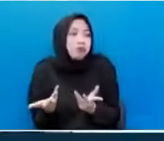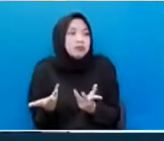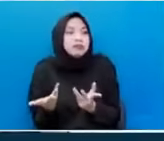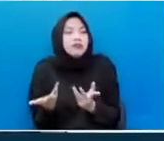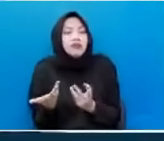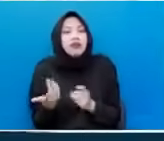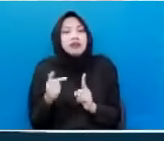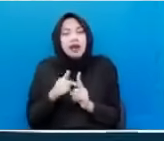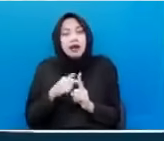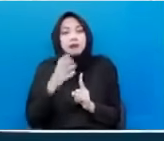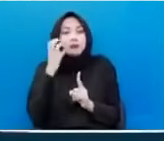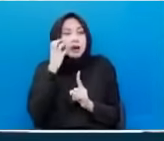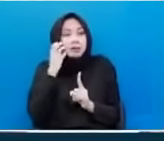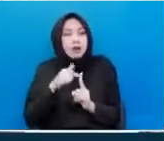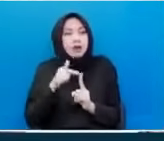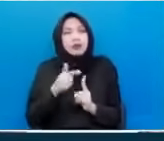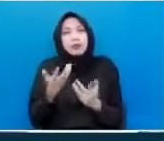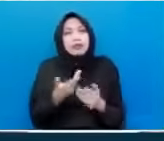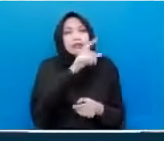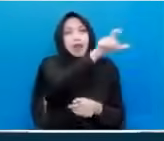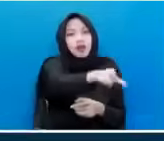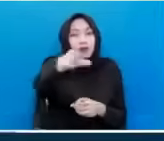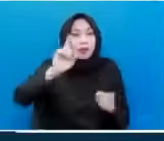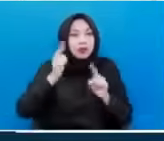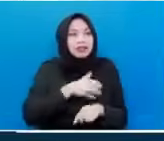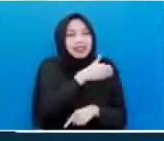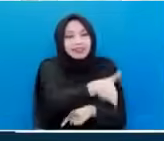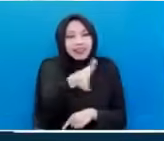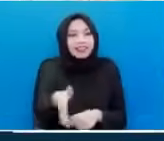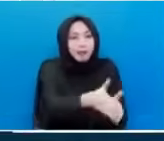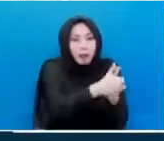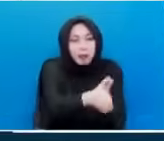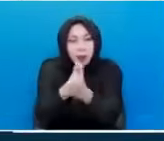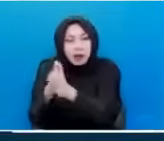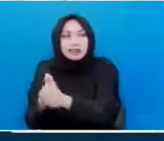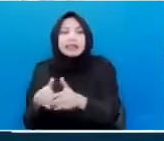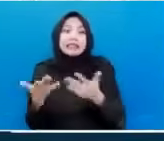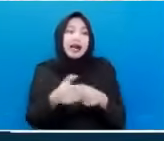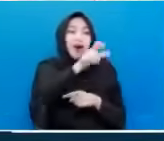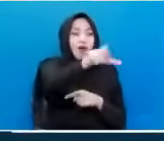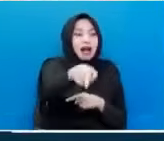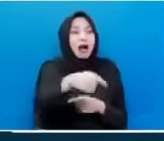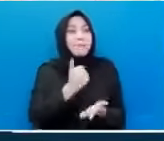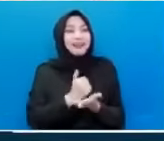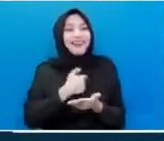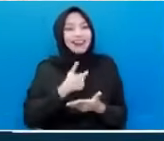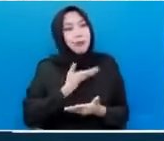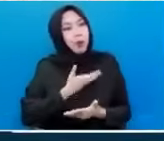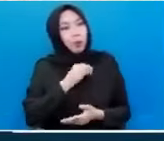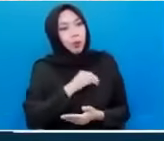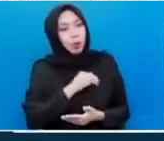aktif Pak Prabowo akan ee berkeliling ya Tapi secara otomatis orang-orang yang punya kepentingan ingin bergabung itu juga akan merapat